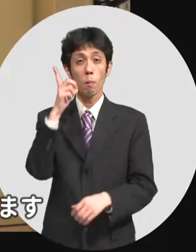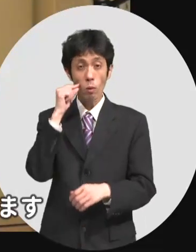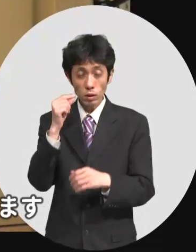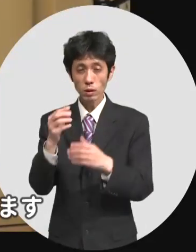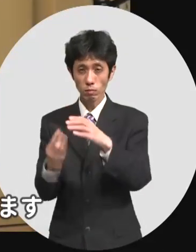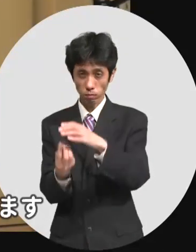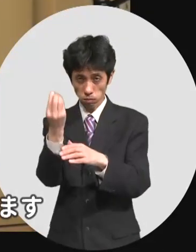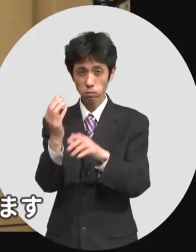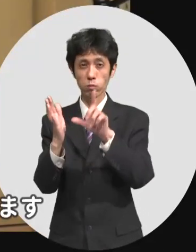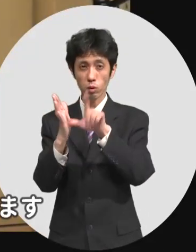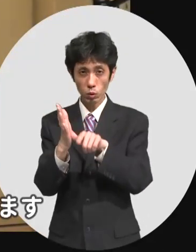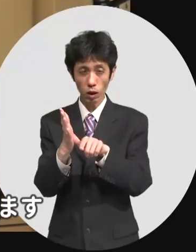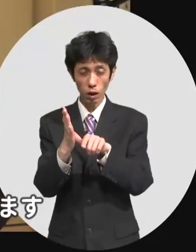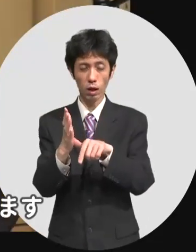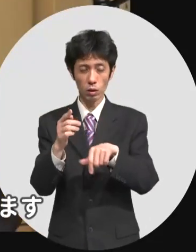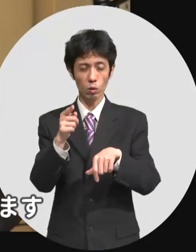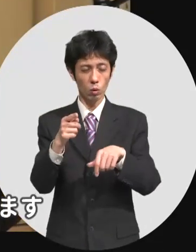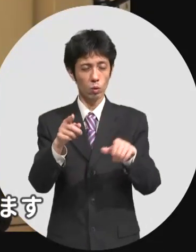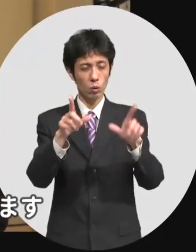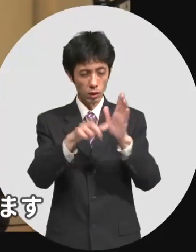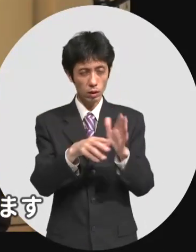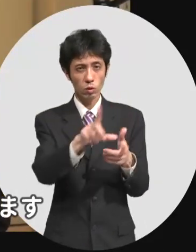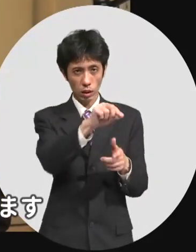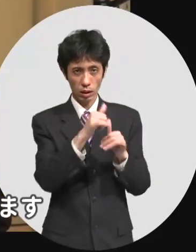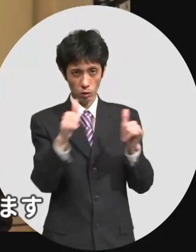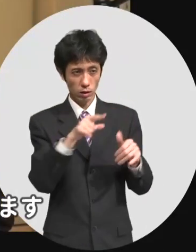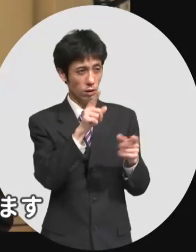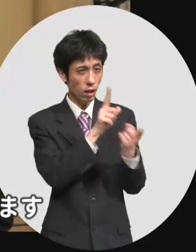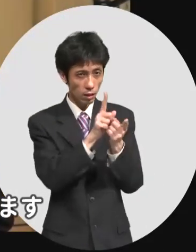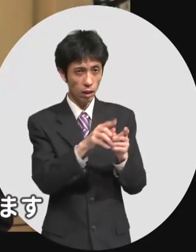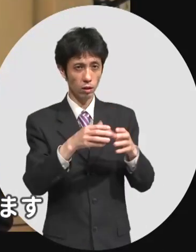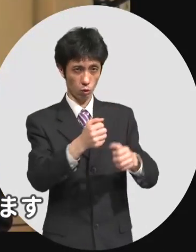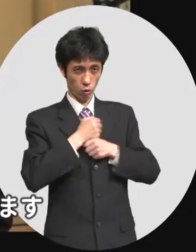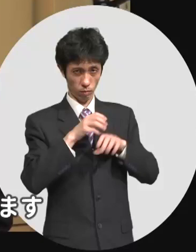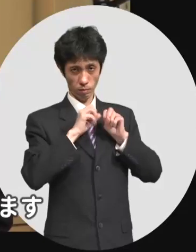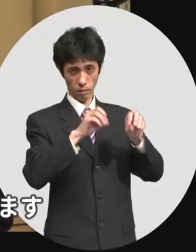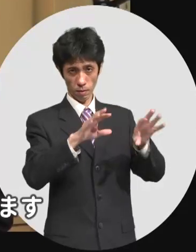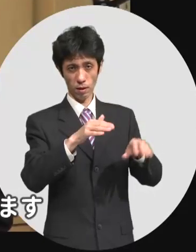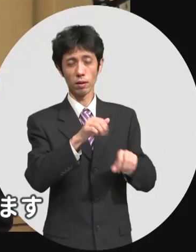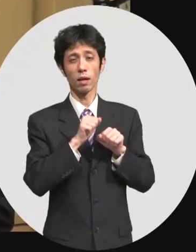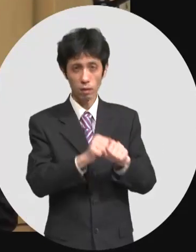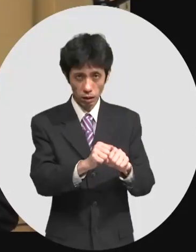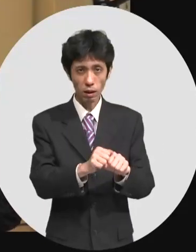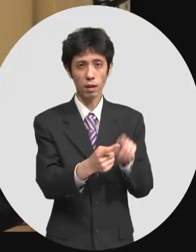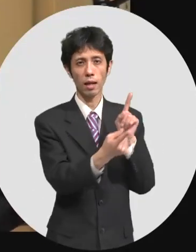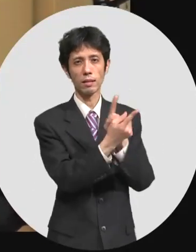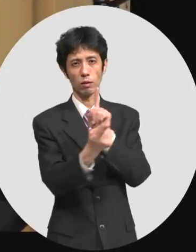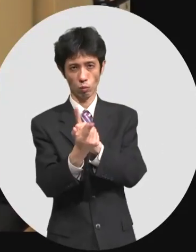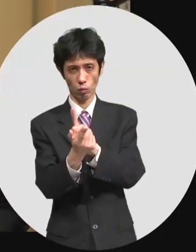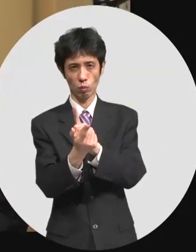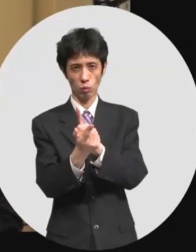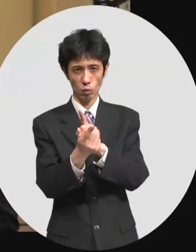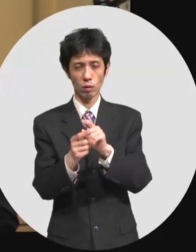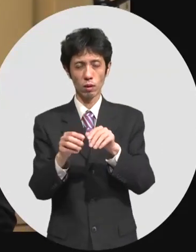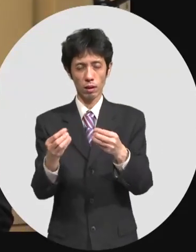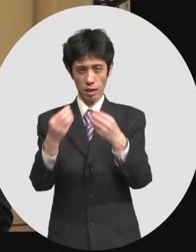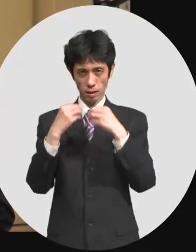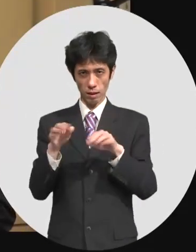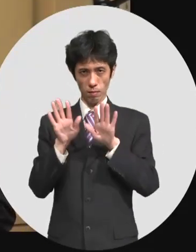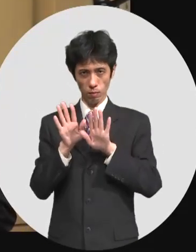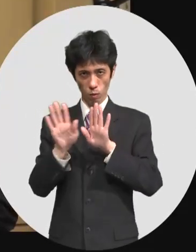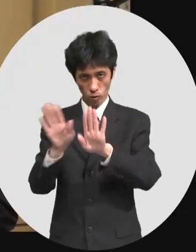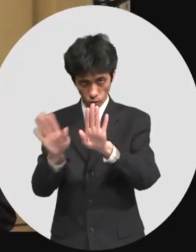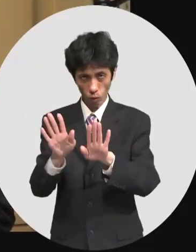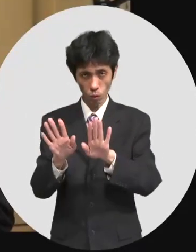もし発生した場合については同一時間帯の利用者に対しまして注意喚起をすることによって、クラスター対策、感染拡大防止対策